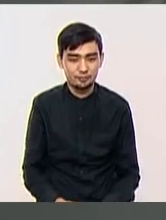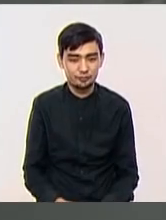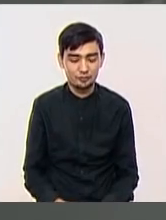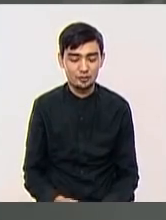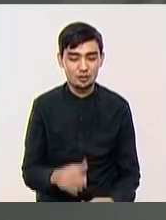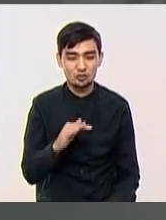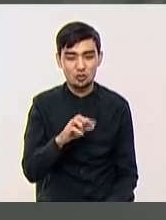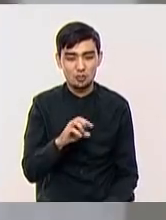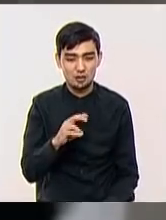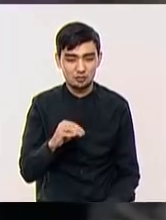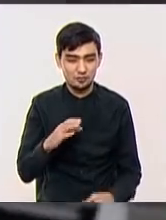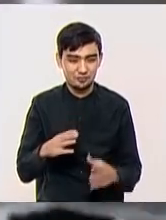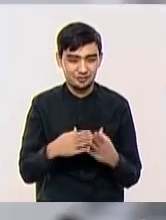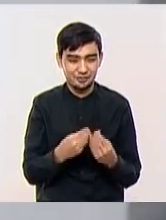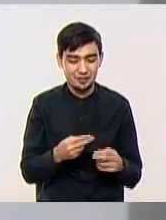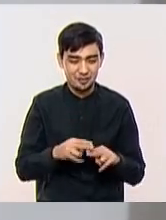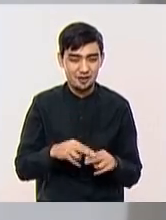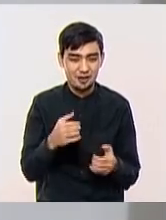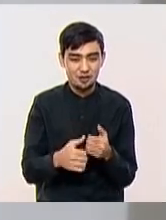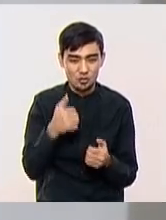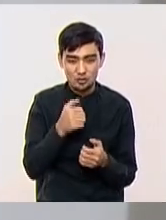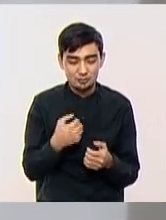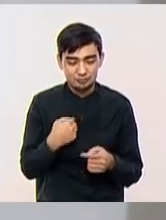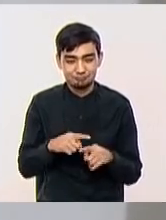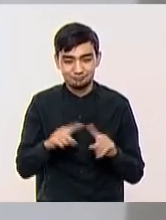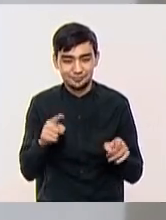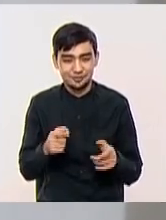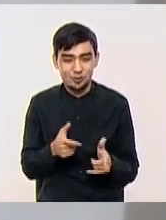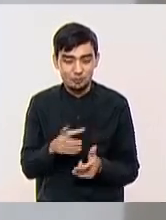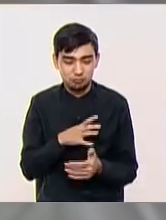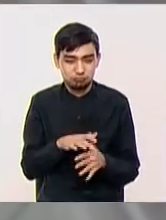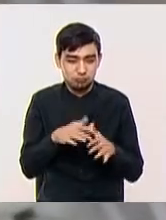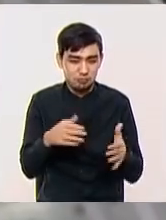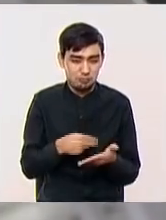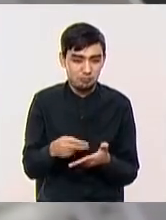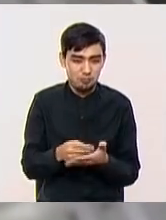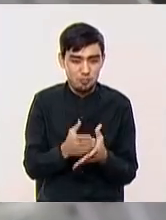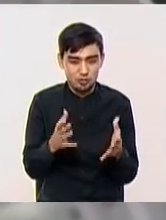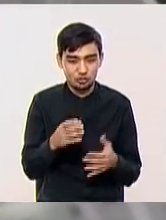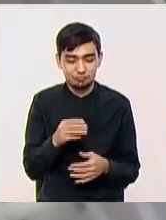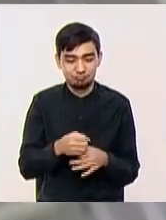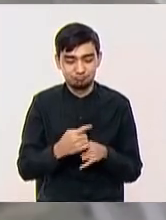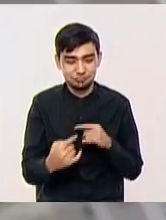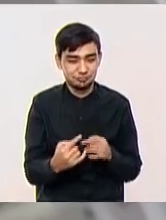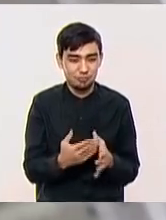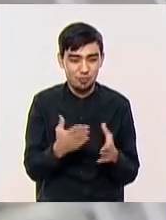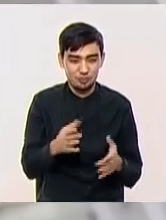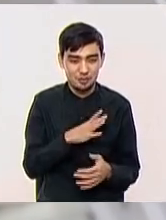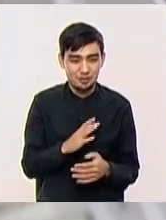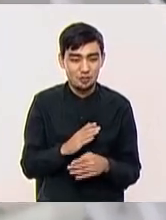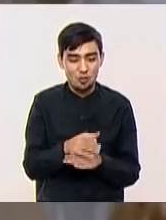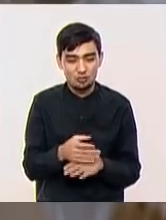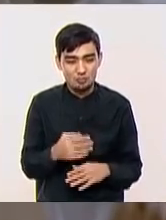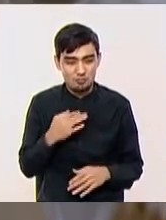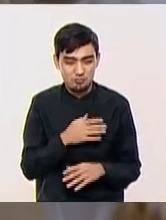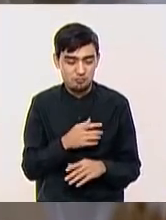Жұбанысовтар отбасы жаңа жылға жыл сайын ерекше дайындалады. Азық-түлікті молынан алып, дастархан үстін жайнатып қояды. Бұл түні үлкен әулетке келетін